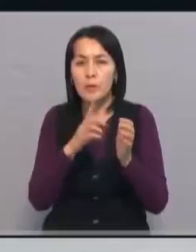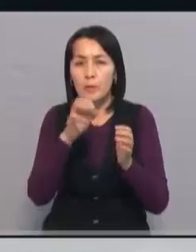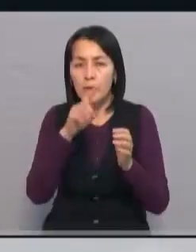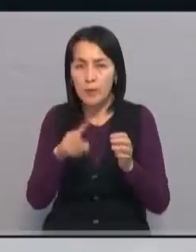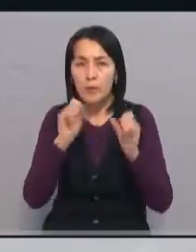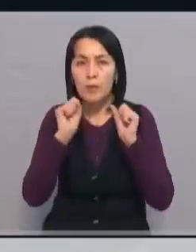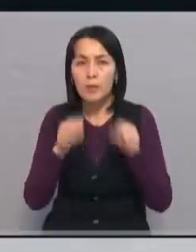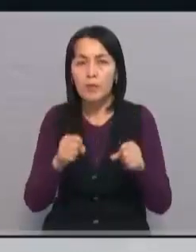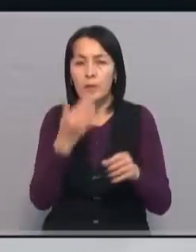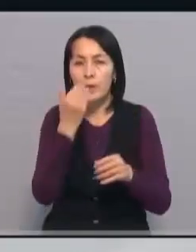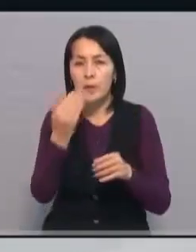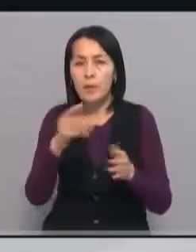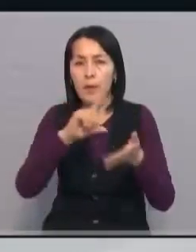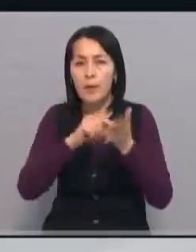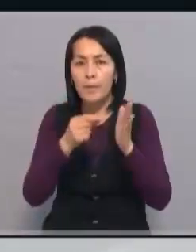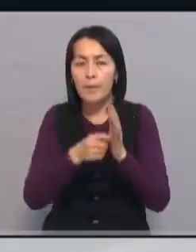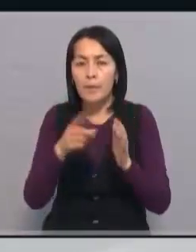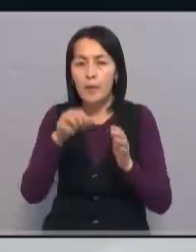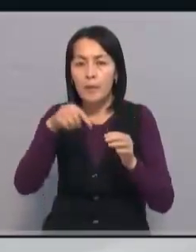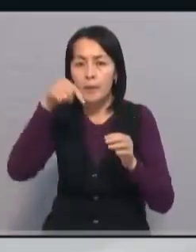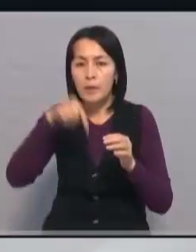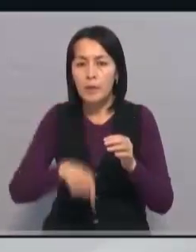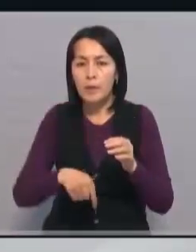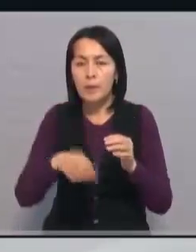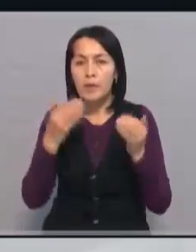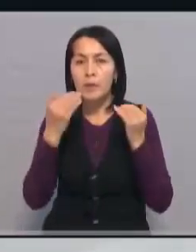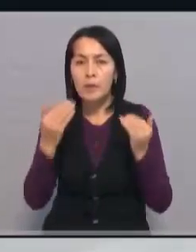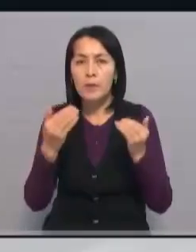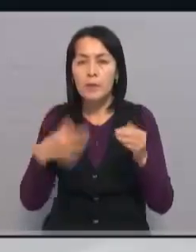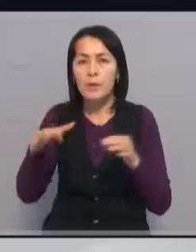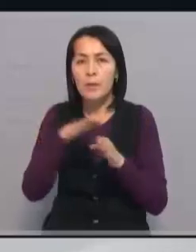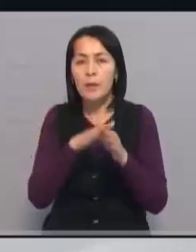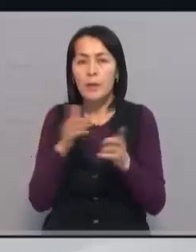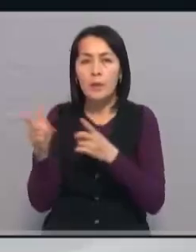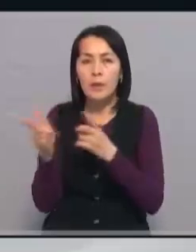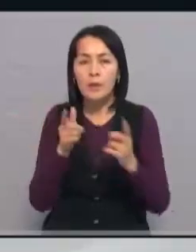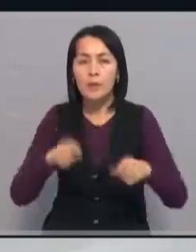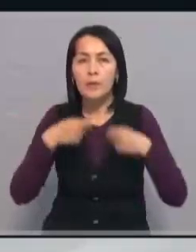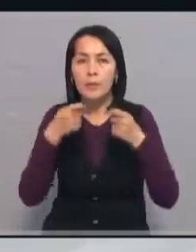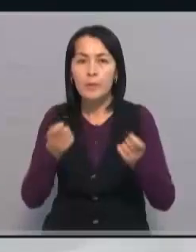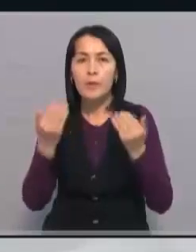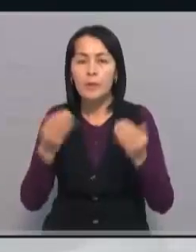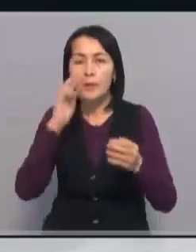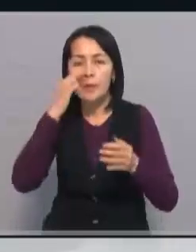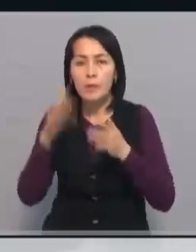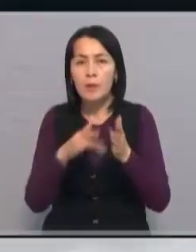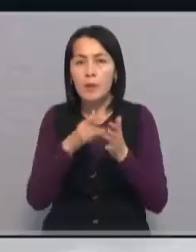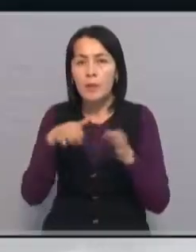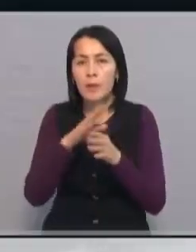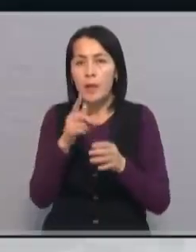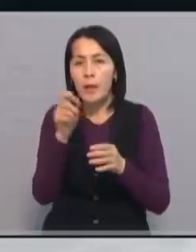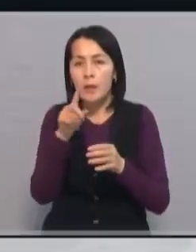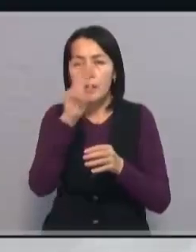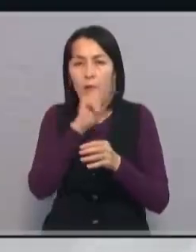де шыдас береді. Сіздерге пәтер ламинатты еденмен, сантехникалық приборлармен бәрі дайын күйде табысталады. Шымкентте бәрі газға